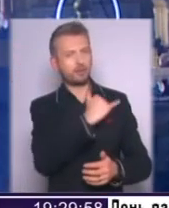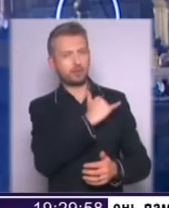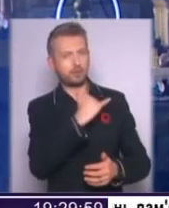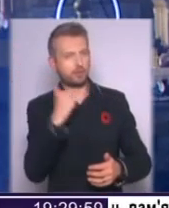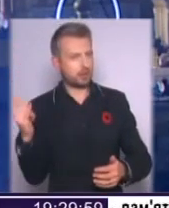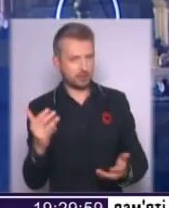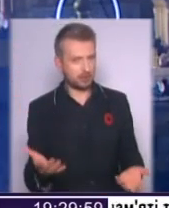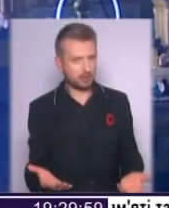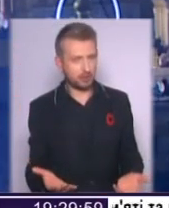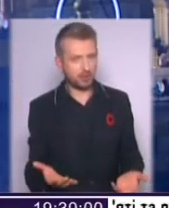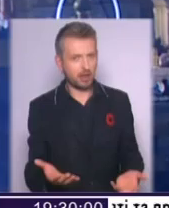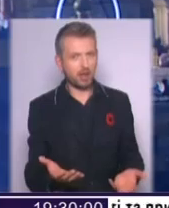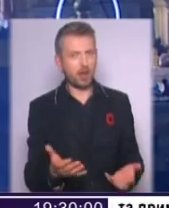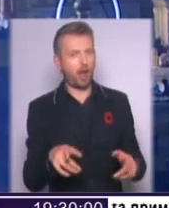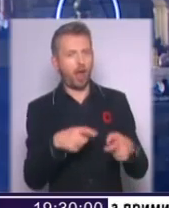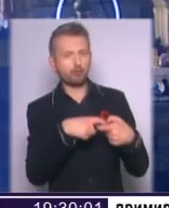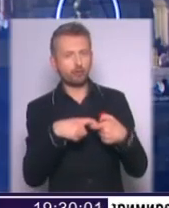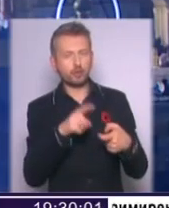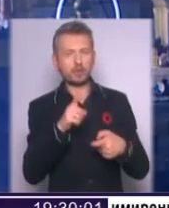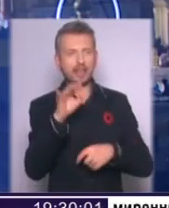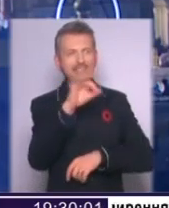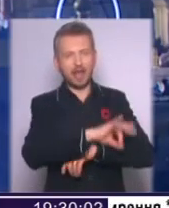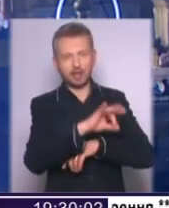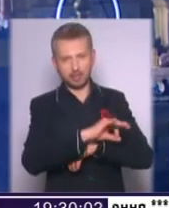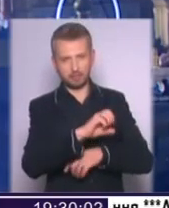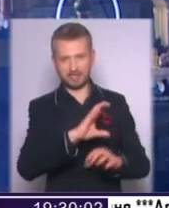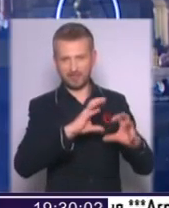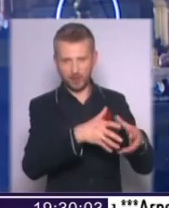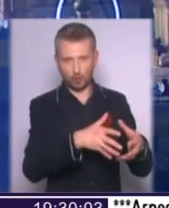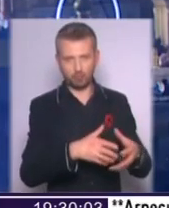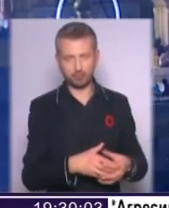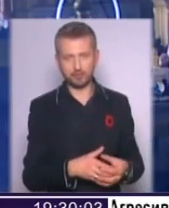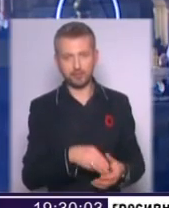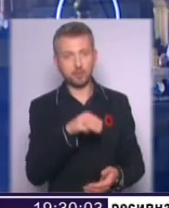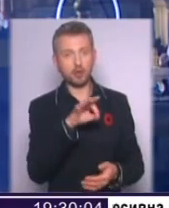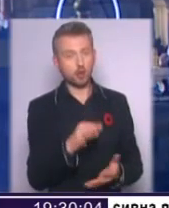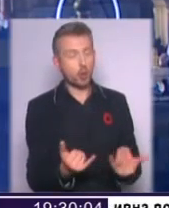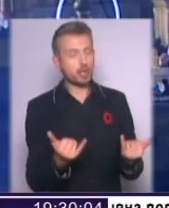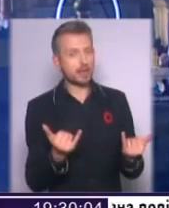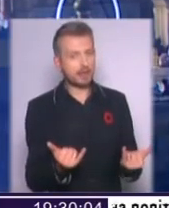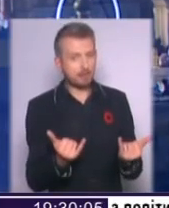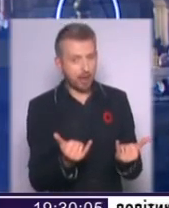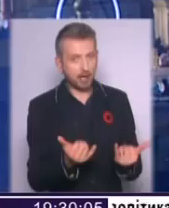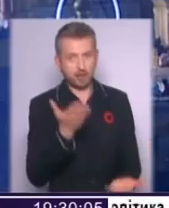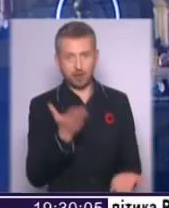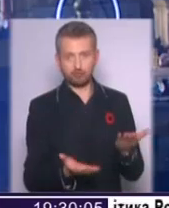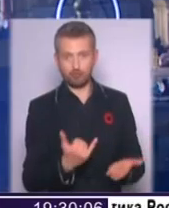позаминулого століття асоціюється з західним світом, то тепер от, якщо у